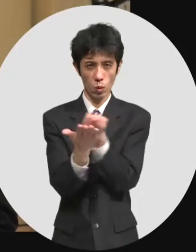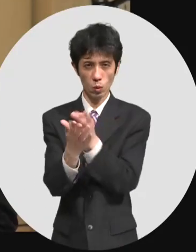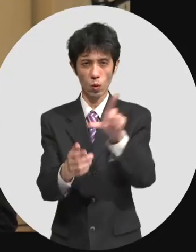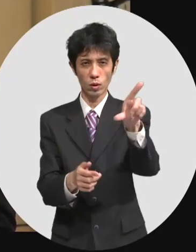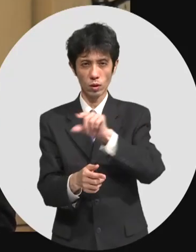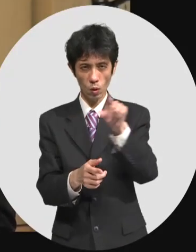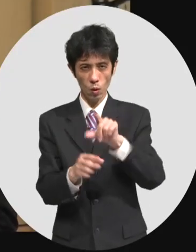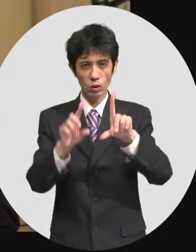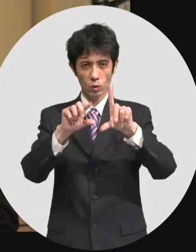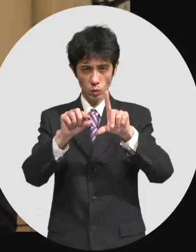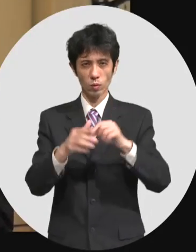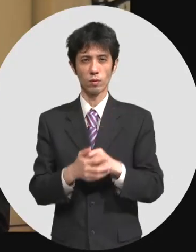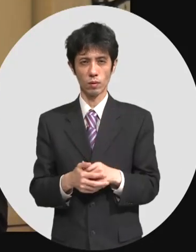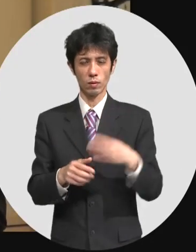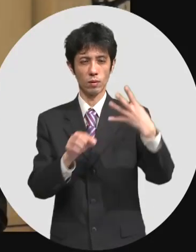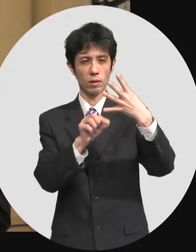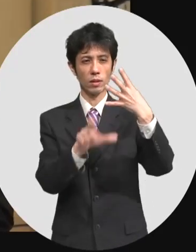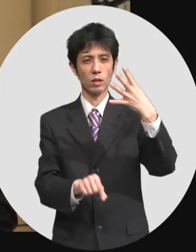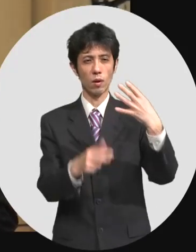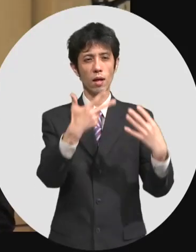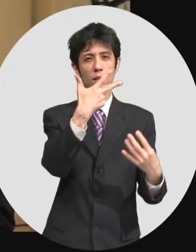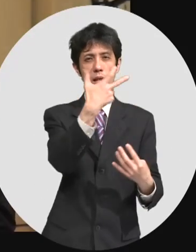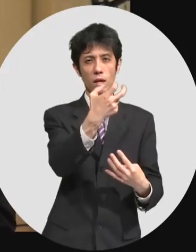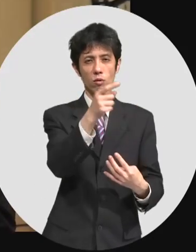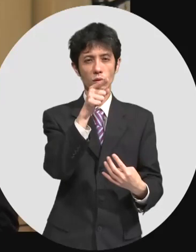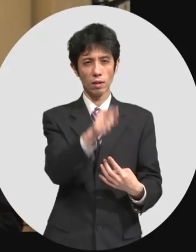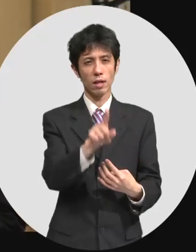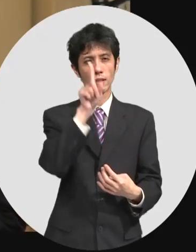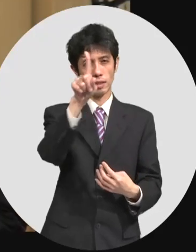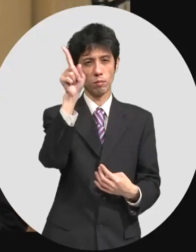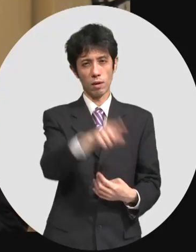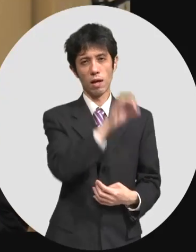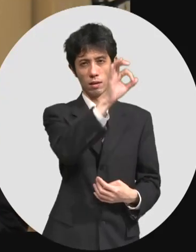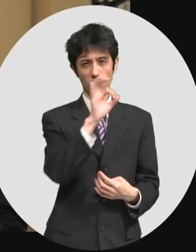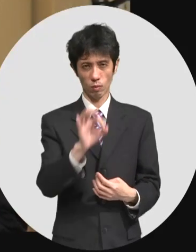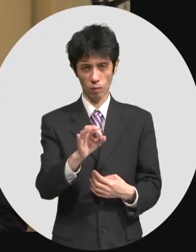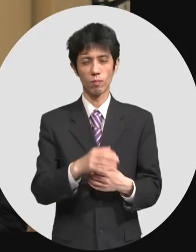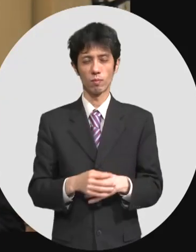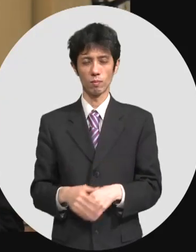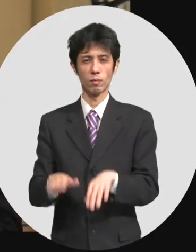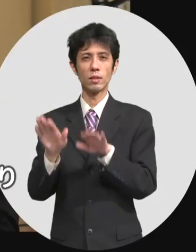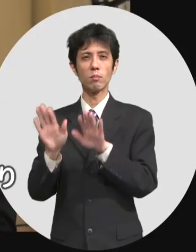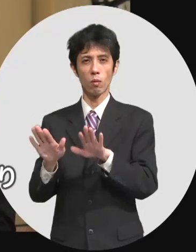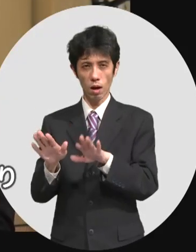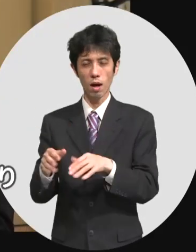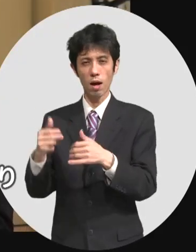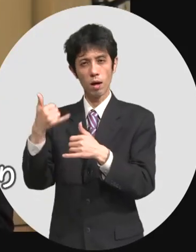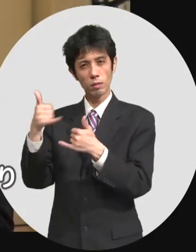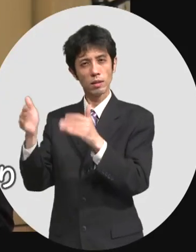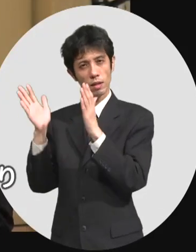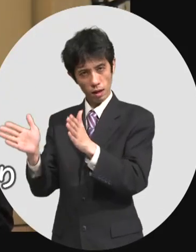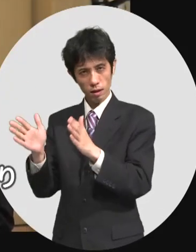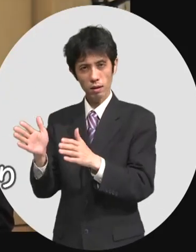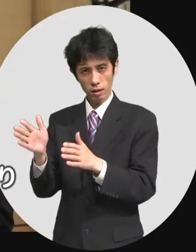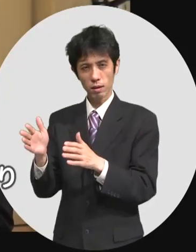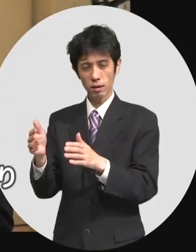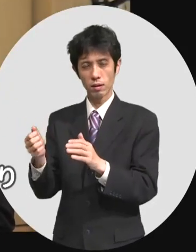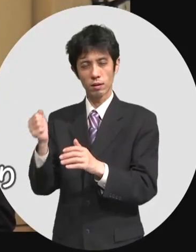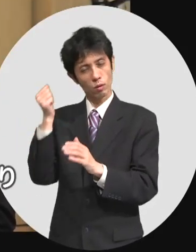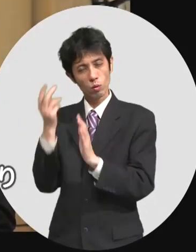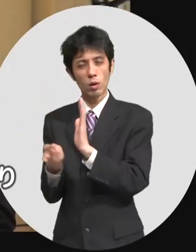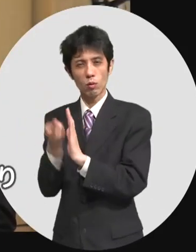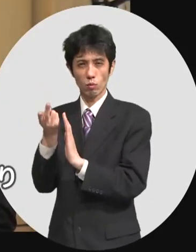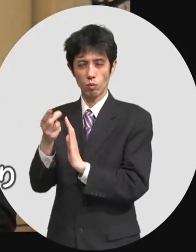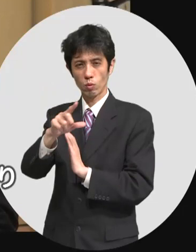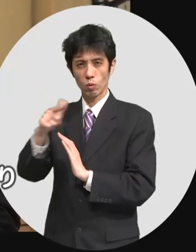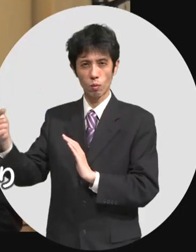全体の病床の利用率を見ましても4月には 70.1% まで達しておりますけれども、現在では民間の宿